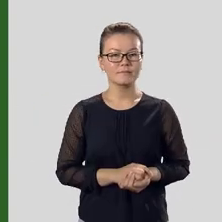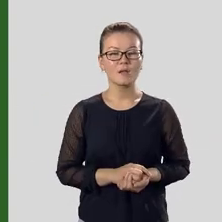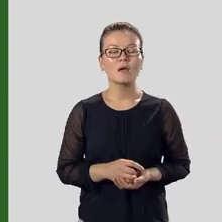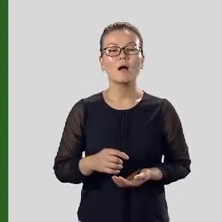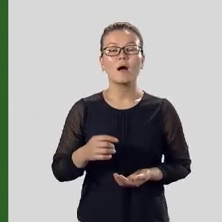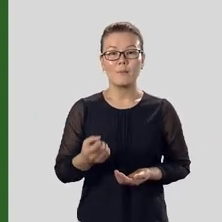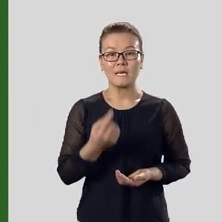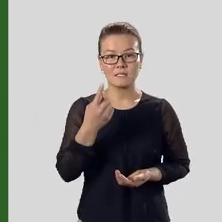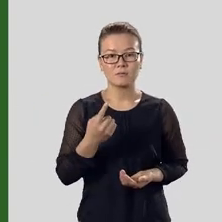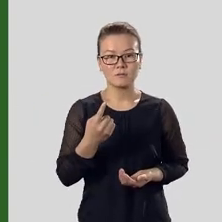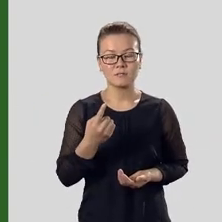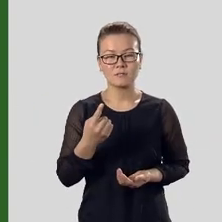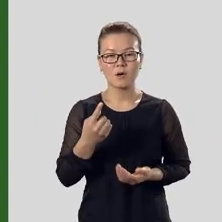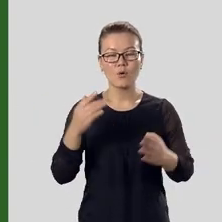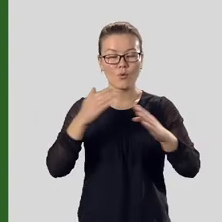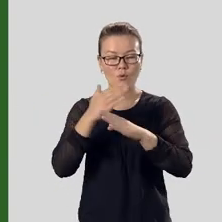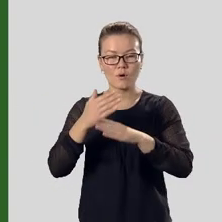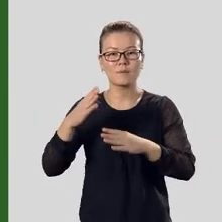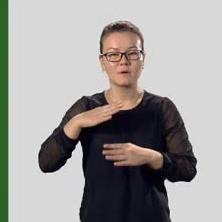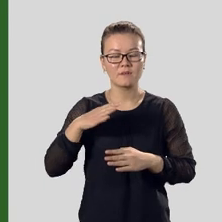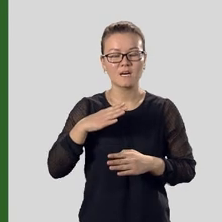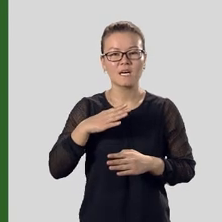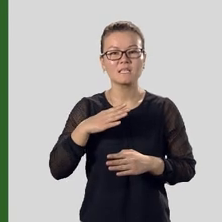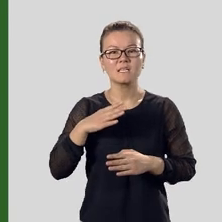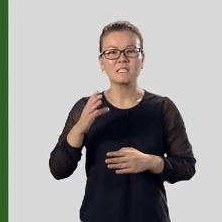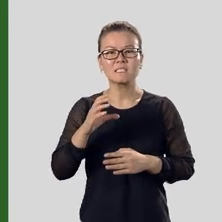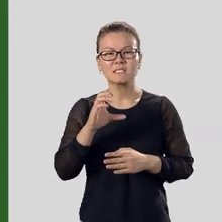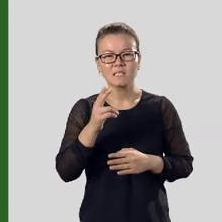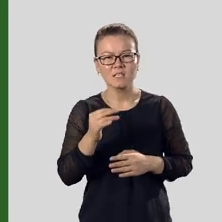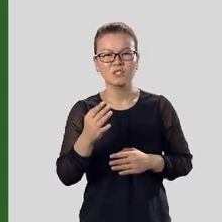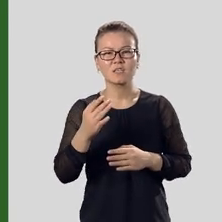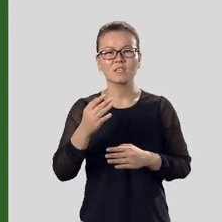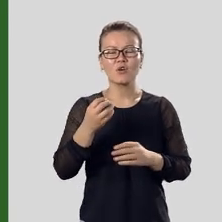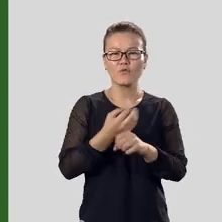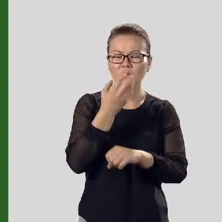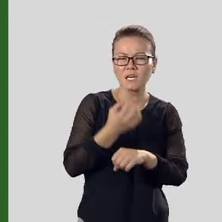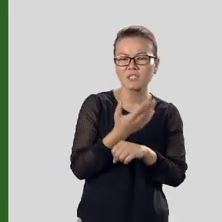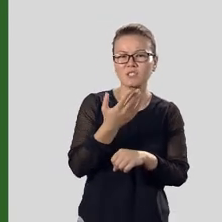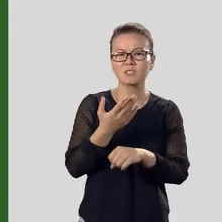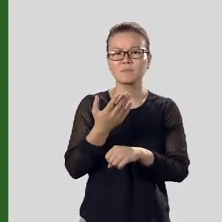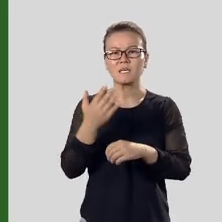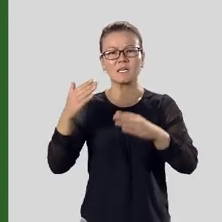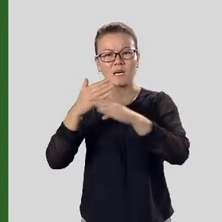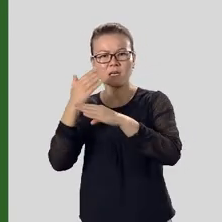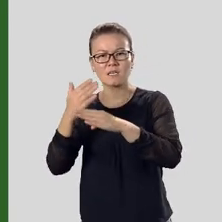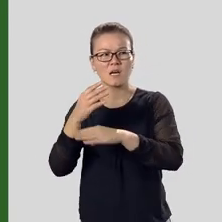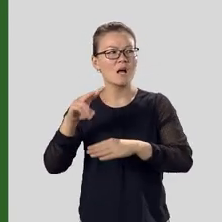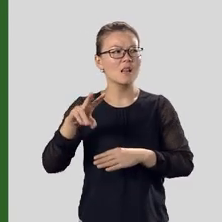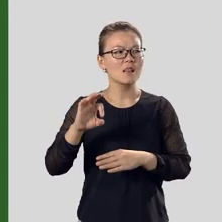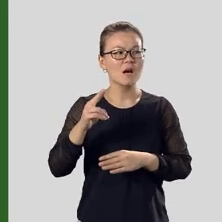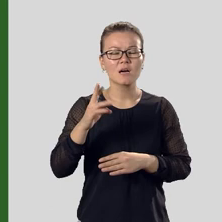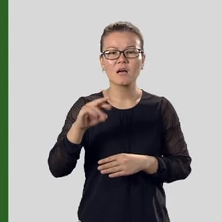По происхождению горы бывают складчатыми, глыбовыми, вулканическими и